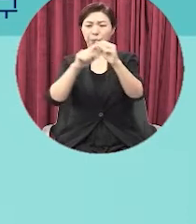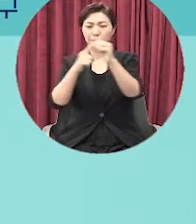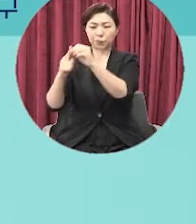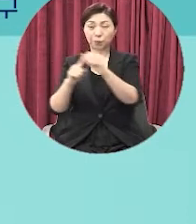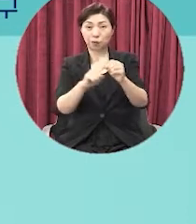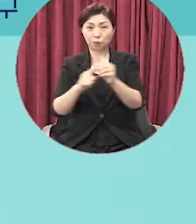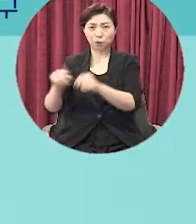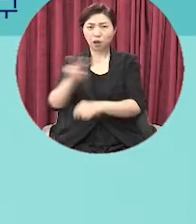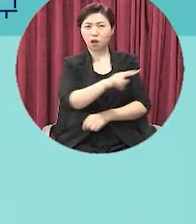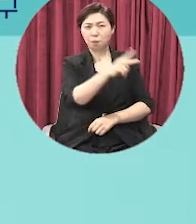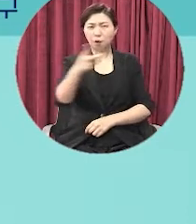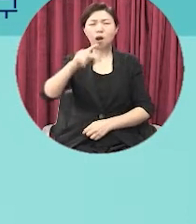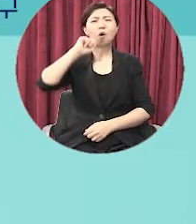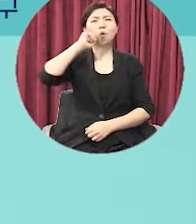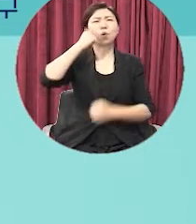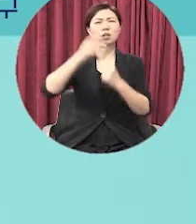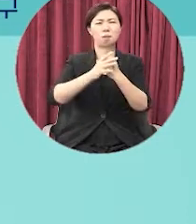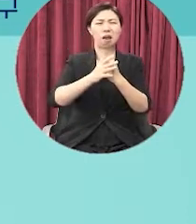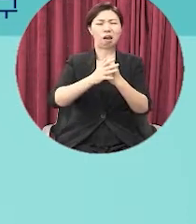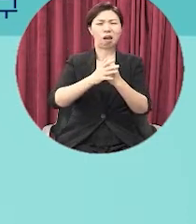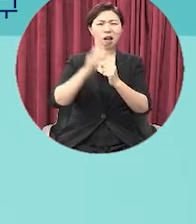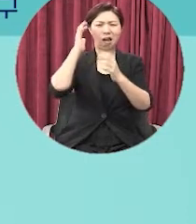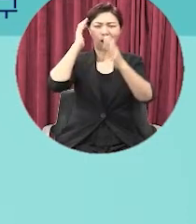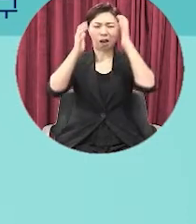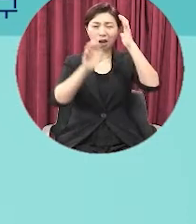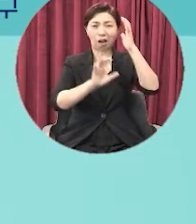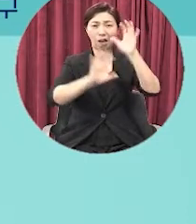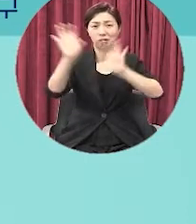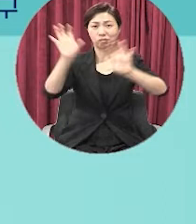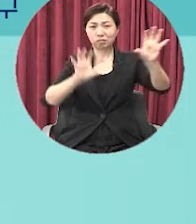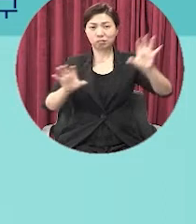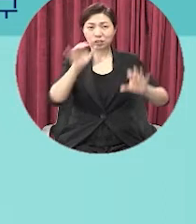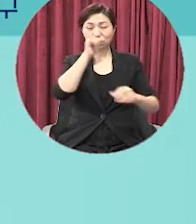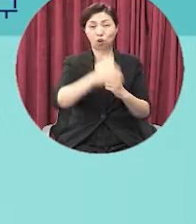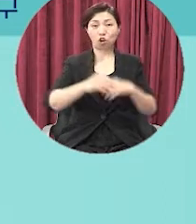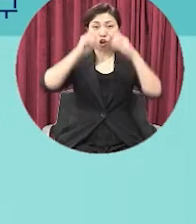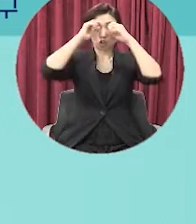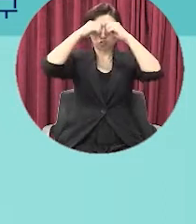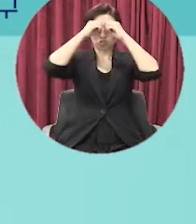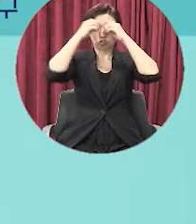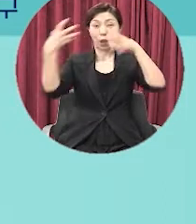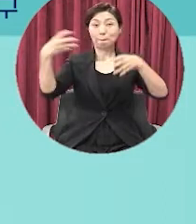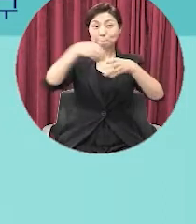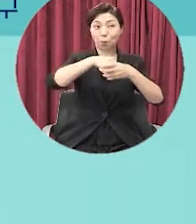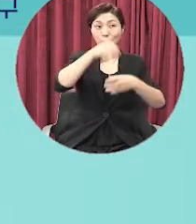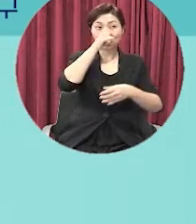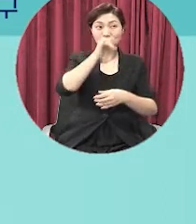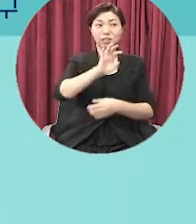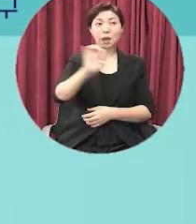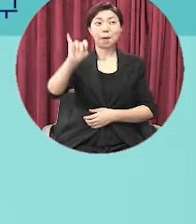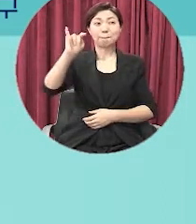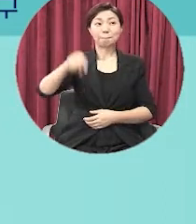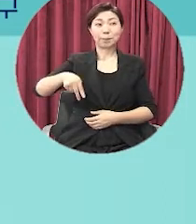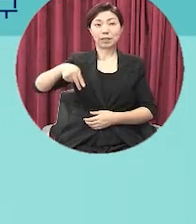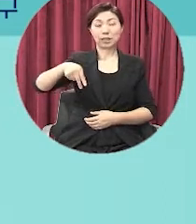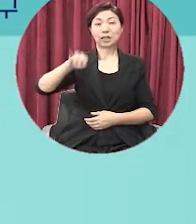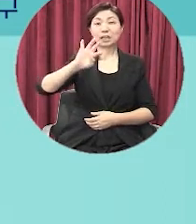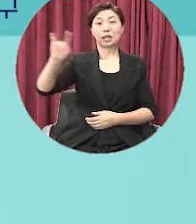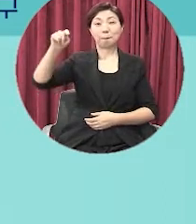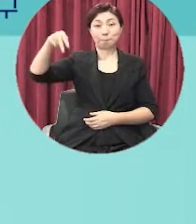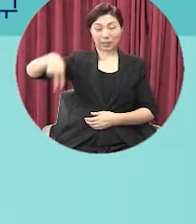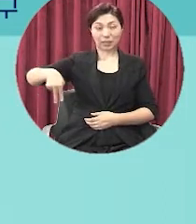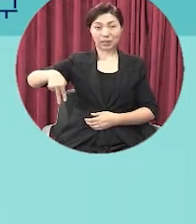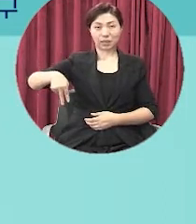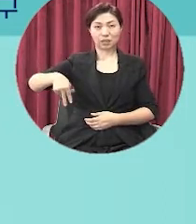다고 이런 얘깁니다 예를 들어서 우리가 많이 사용하고 있는 뭐 그 글에 합병된 핏빛 같은 돼서 또는 롱 키퍼 같은 두 개의